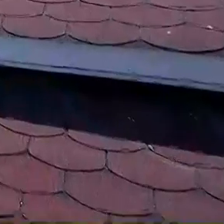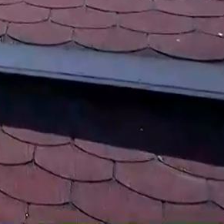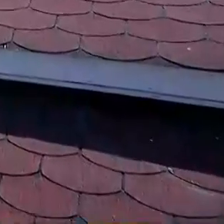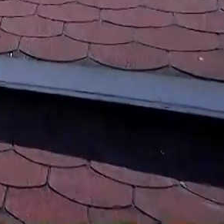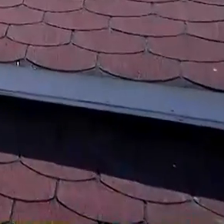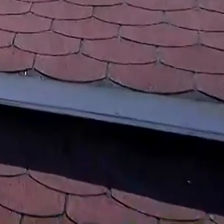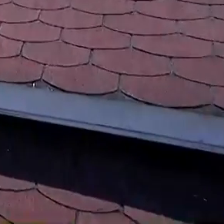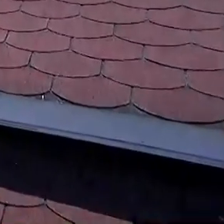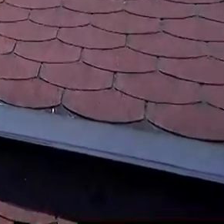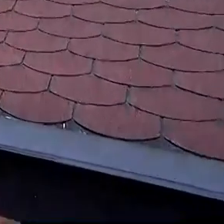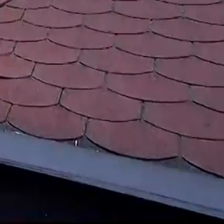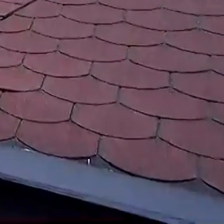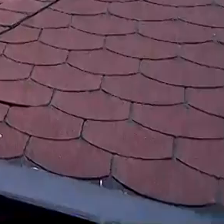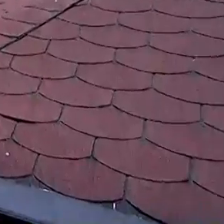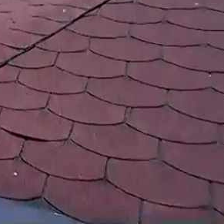Villanın bahçesi.